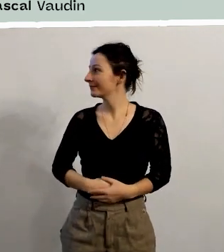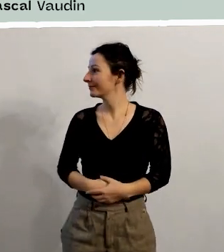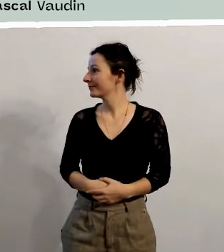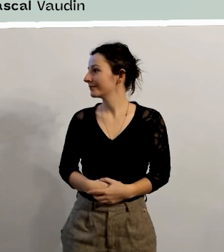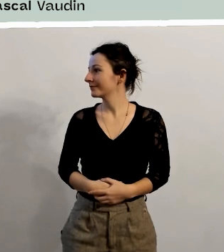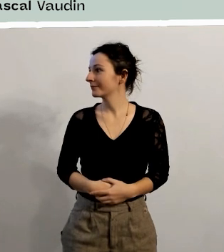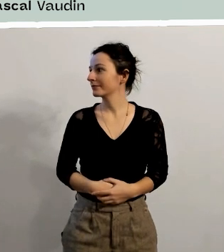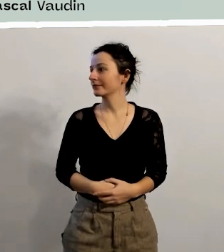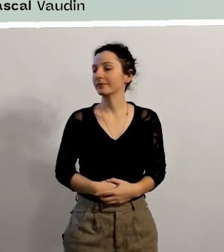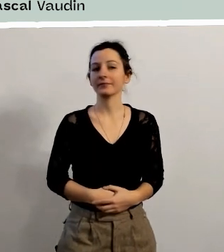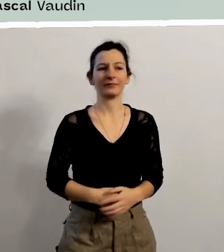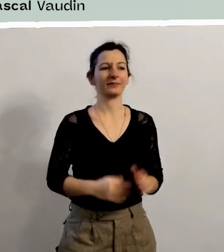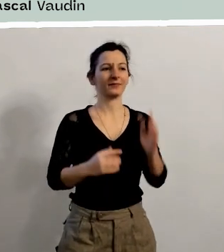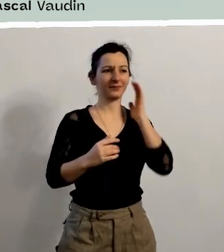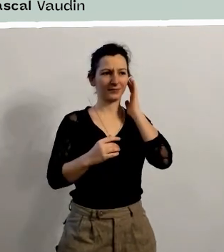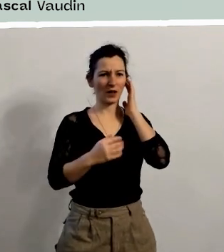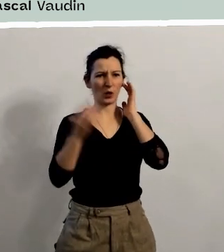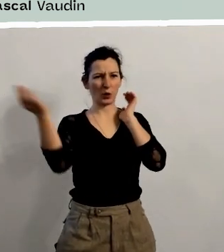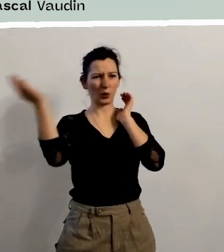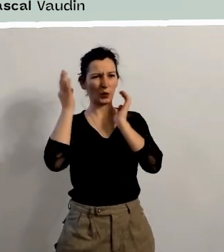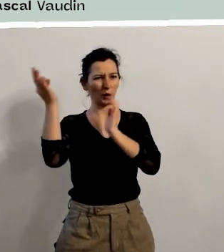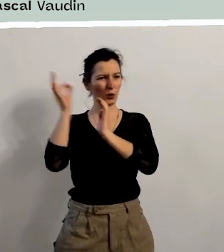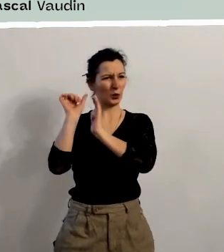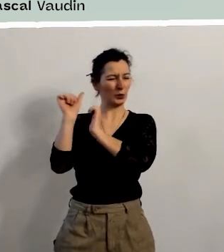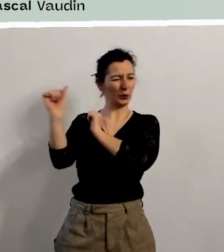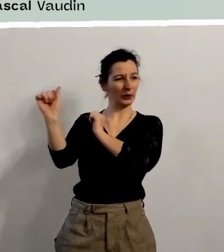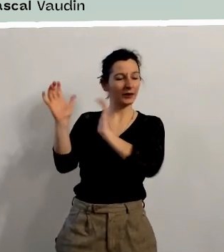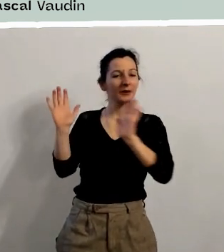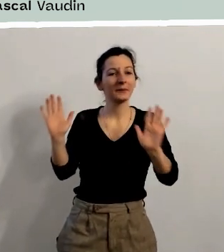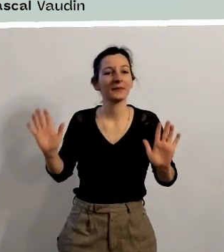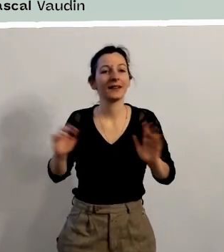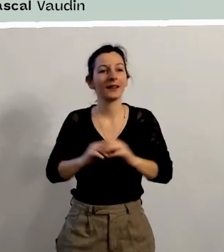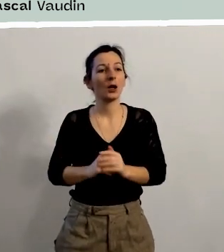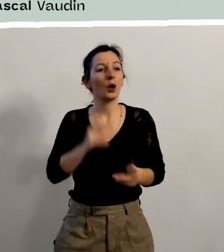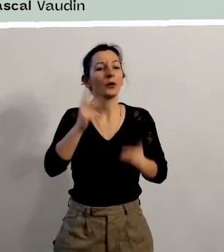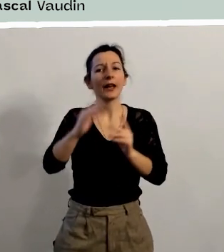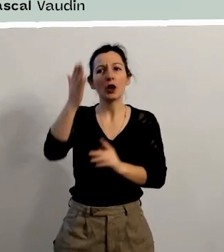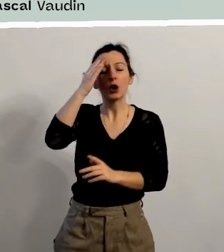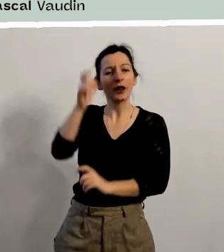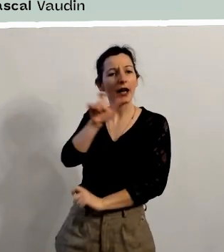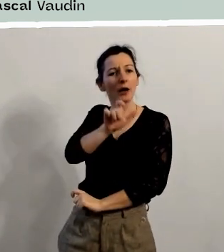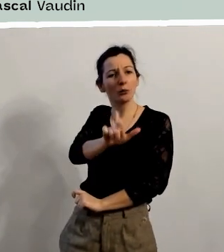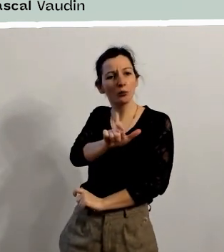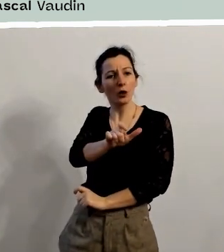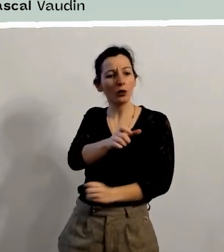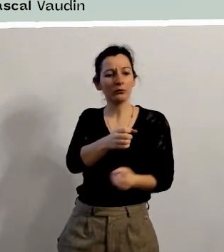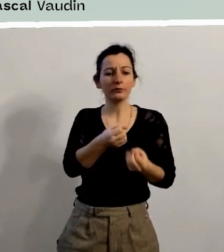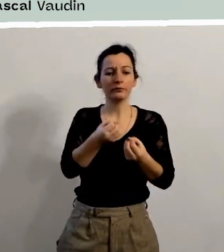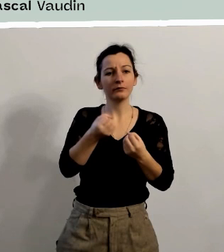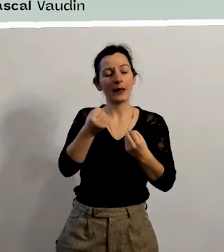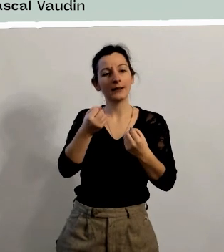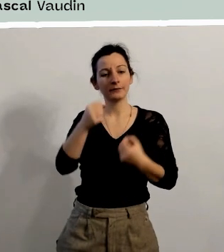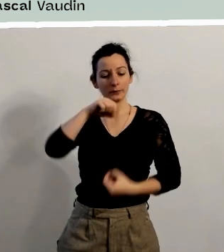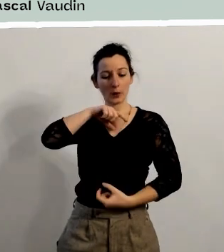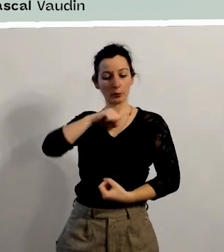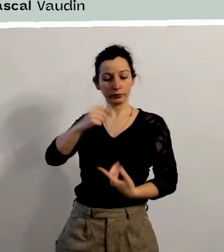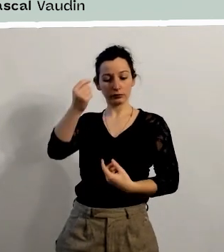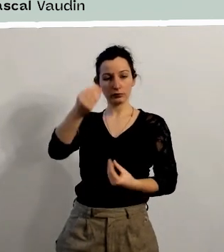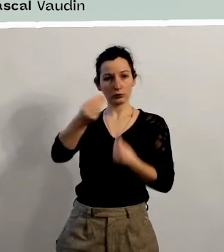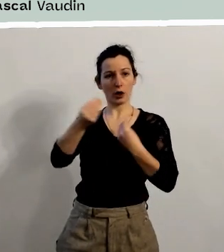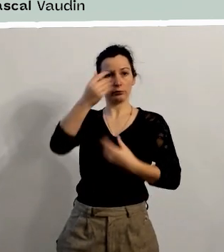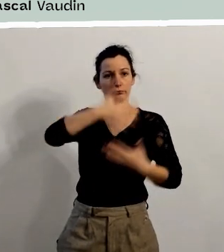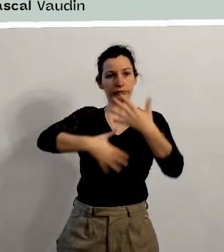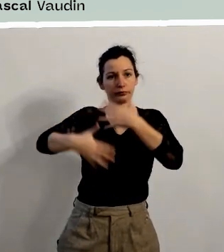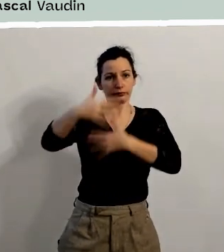Alors, les perturbateurs endocriniens, c'est un terme que vous avez sûrement entendu parler, mais qu'on vous a peut-être pas forcément bien